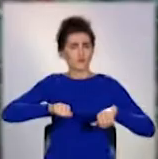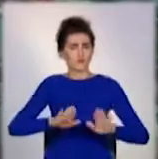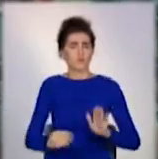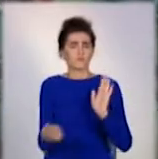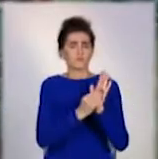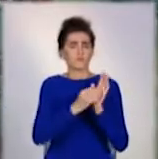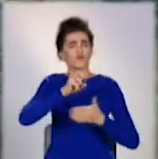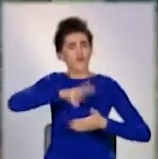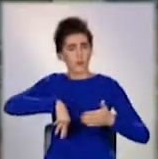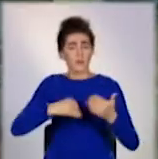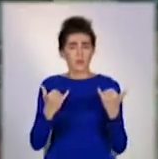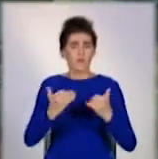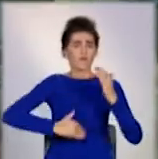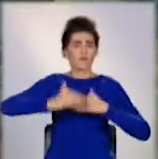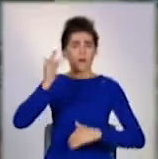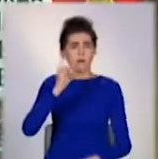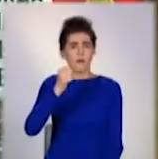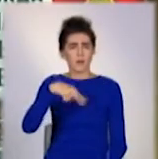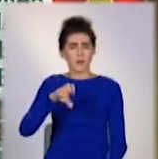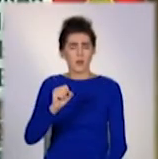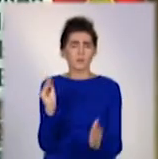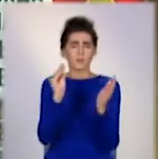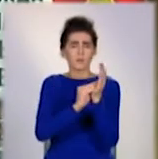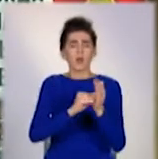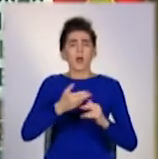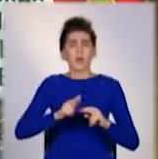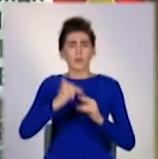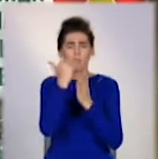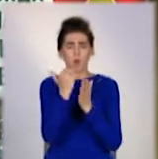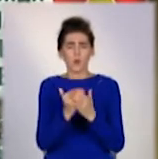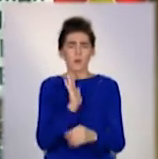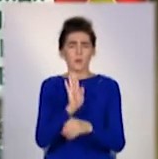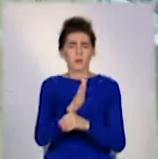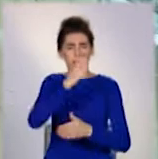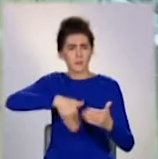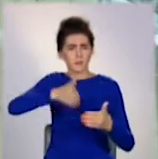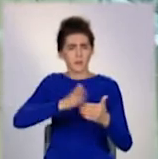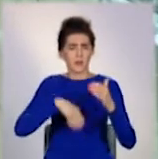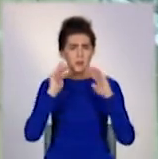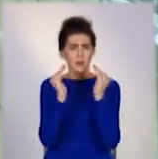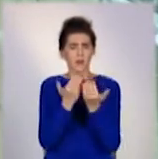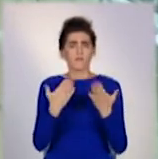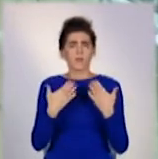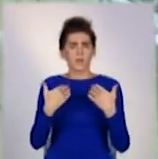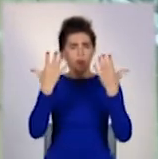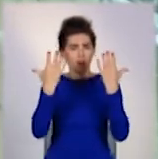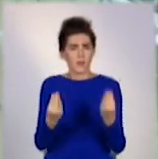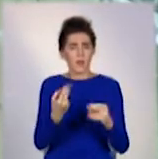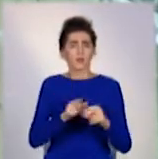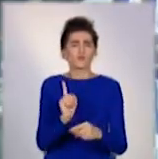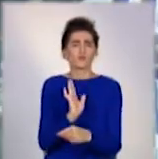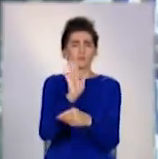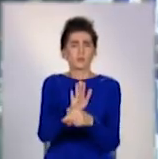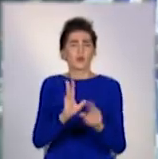А сьогодні у Верховній Раді зареєстрували проєкт постанови стосовно скасування карантину вихідного дня. В ньому